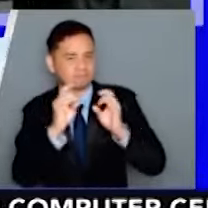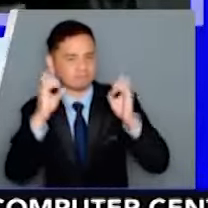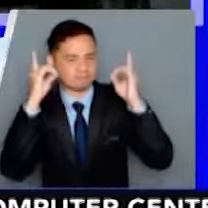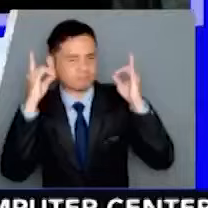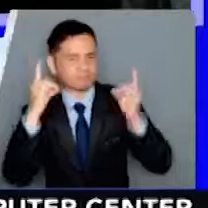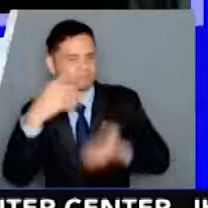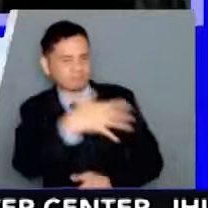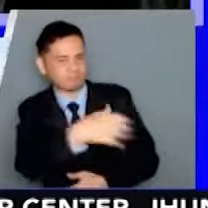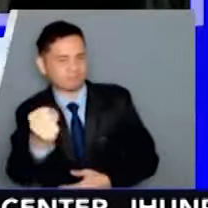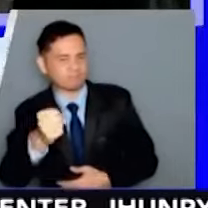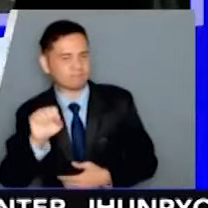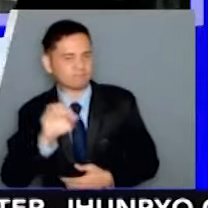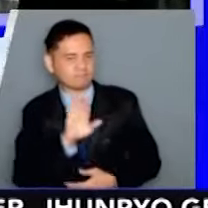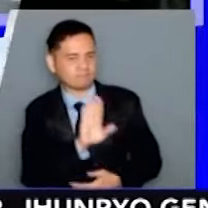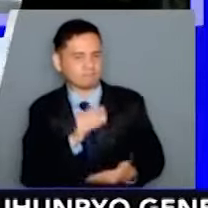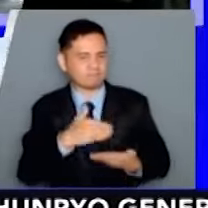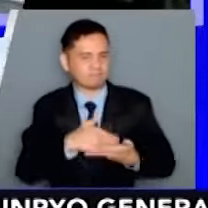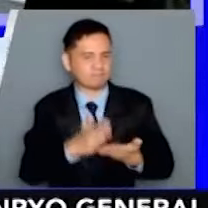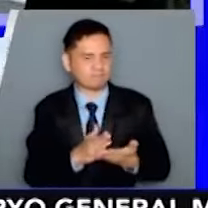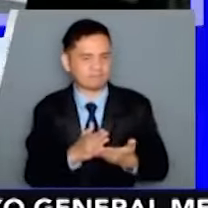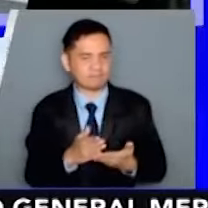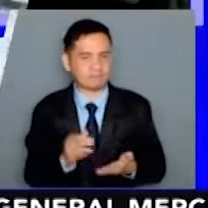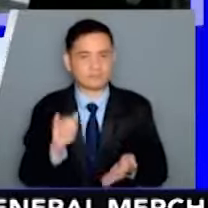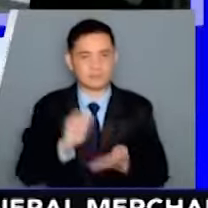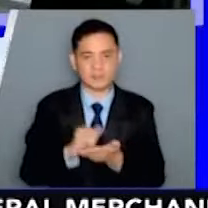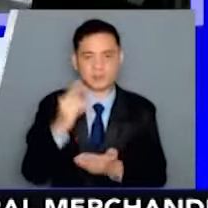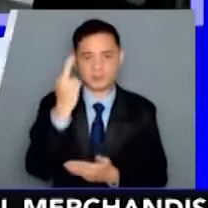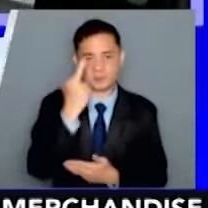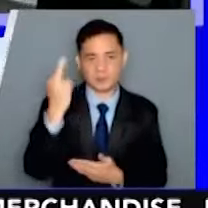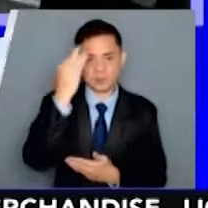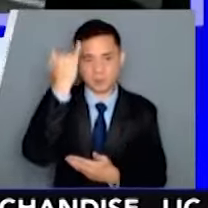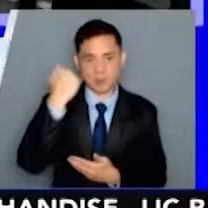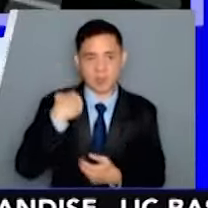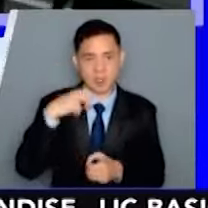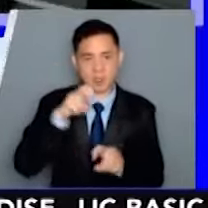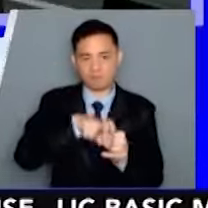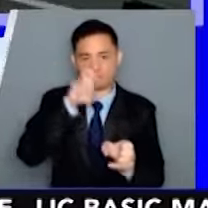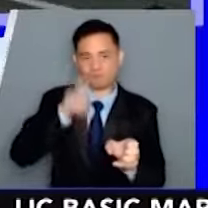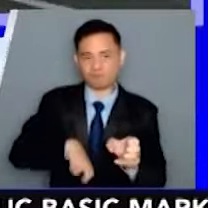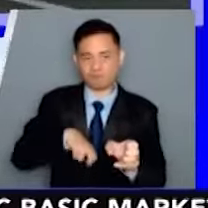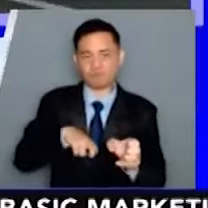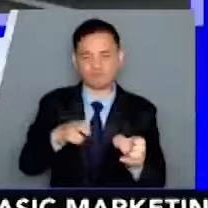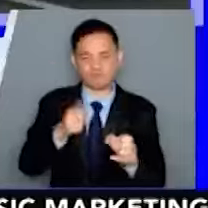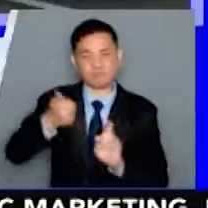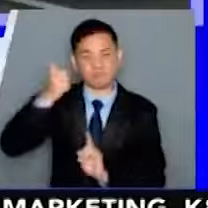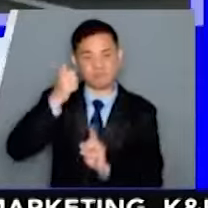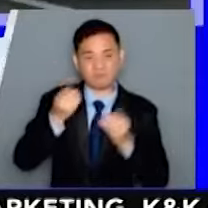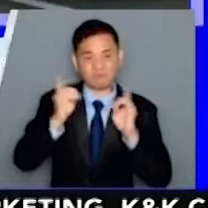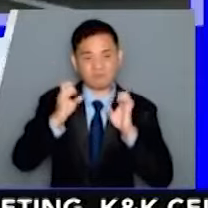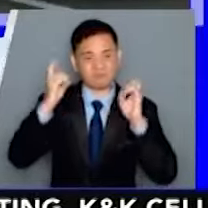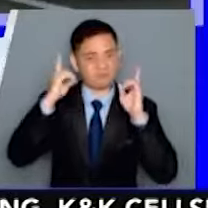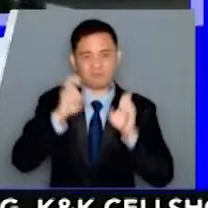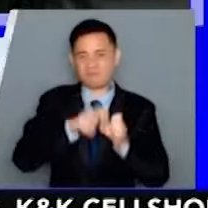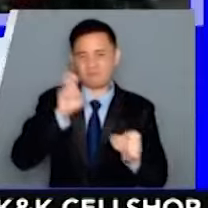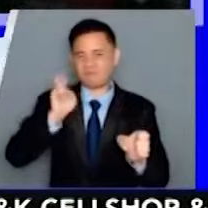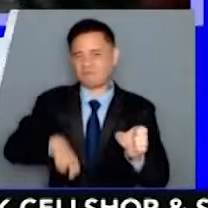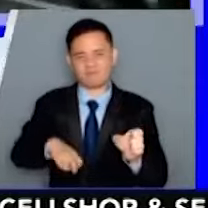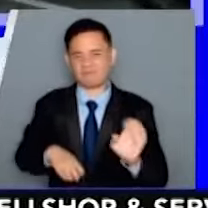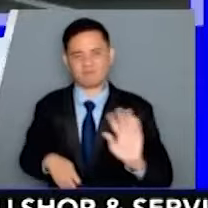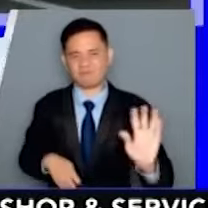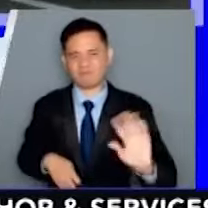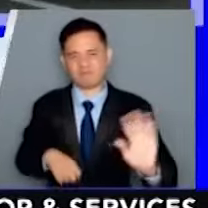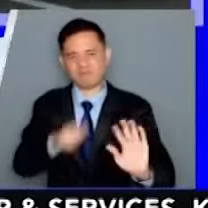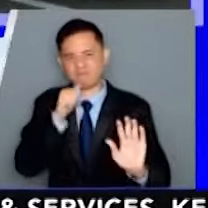mga rason kung bakit ako nag-resign sa Department of Education. Hindi na ako papayag na sa susunod na